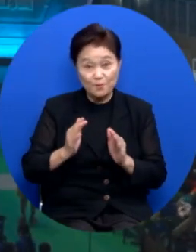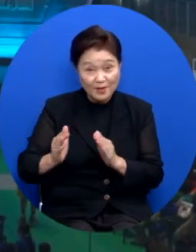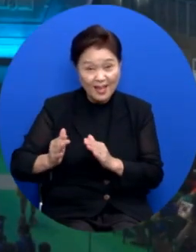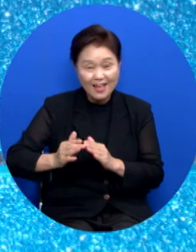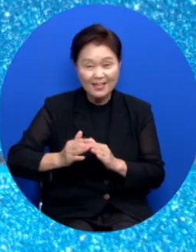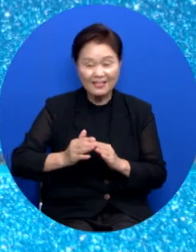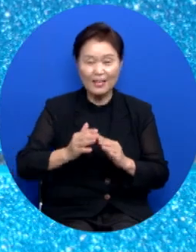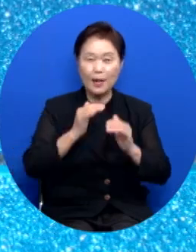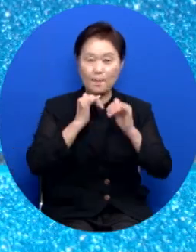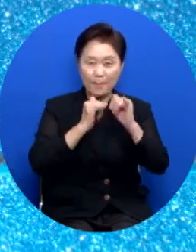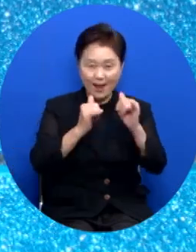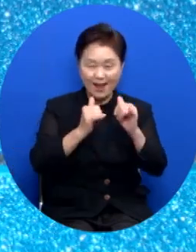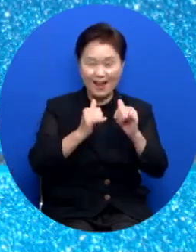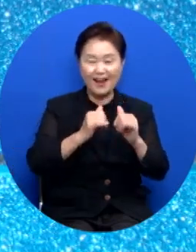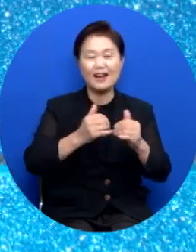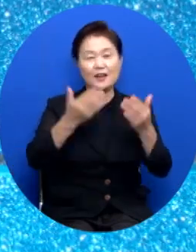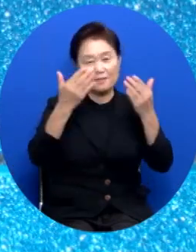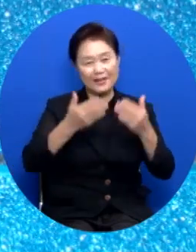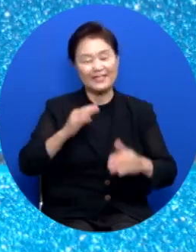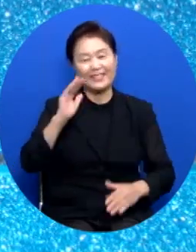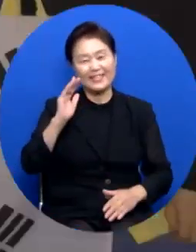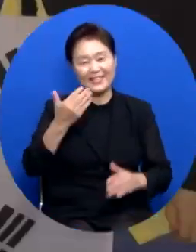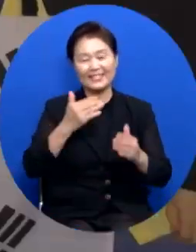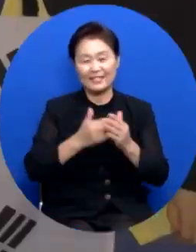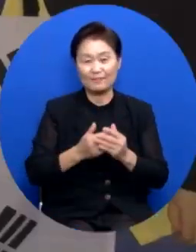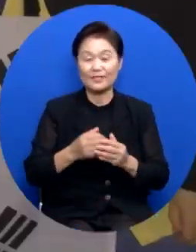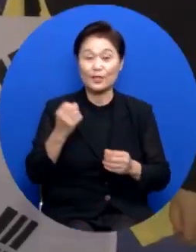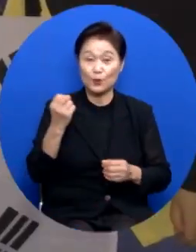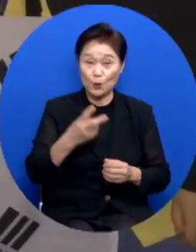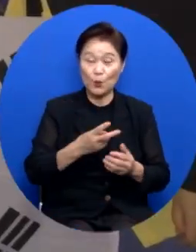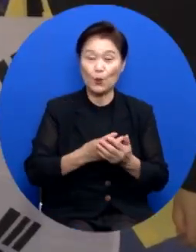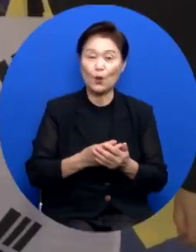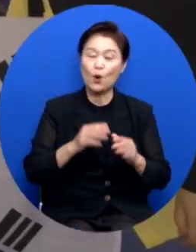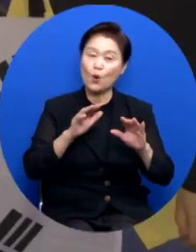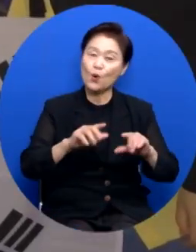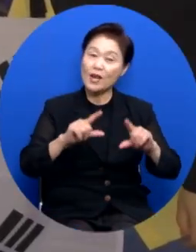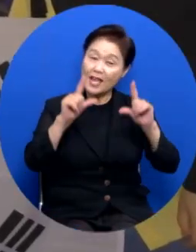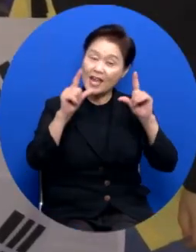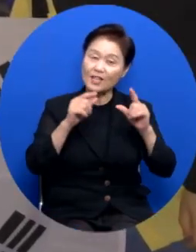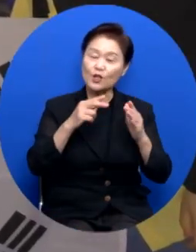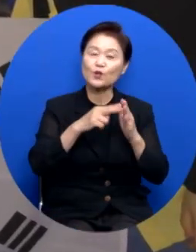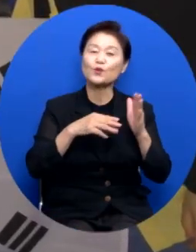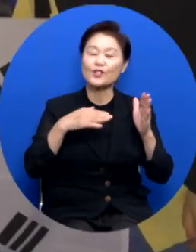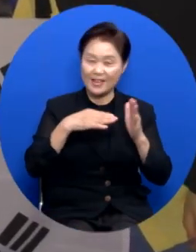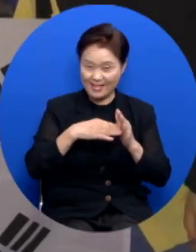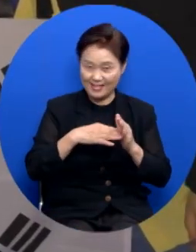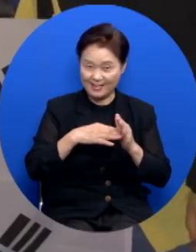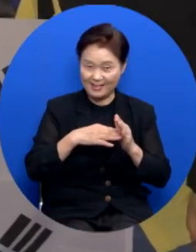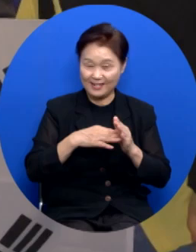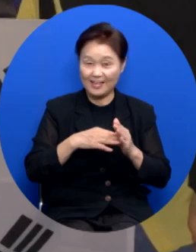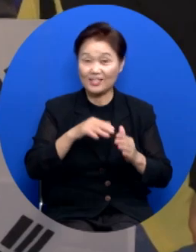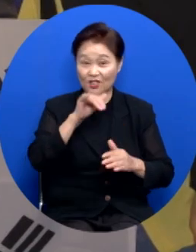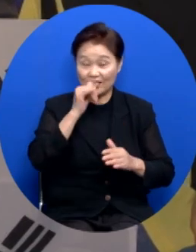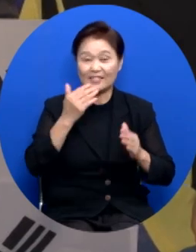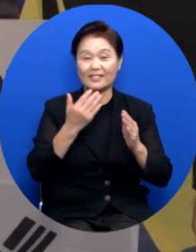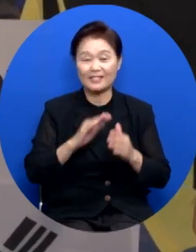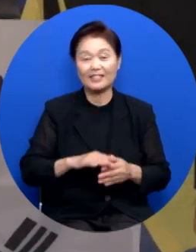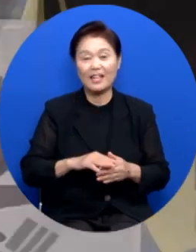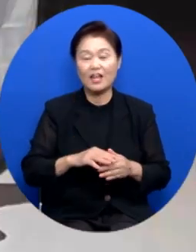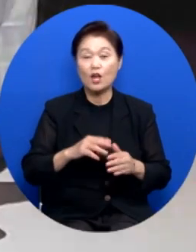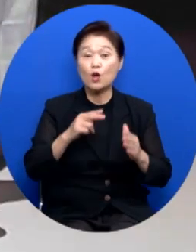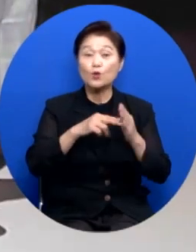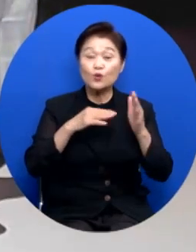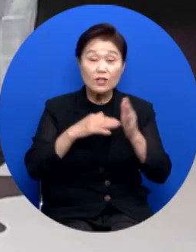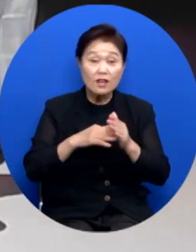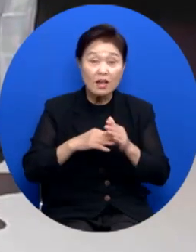그렇게 메달을 수상하게 됐고요 그리고 어 올해는 뉴질랜드인 뉴질랜드가 가기가